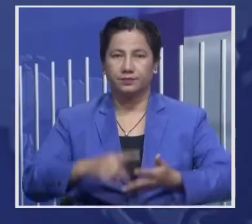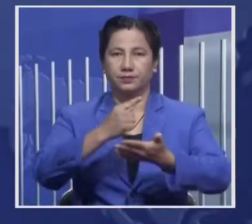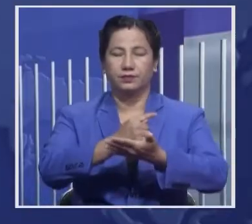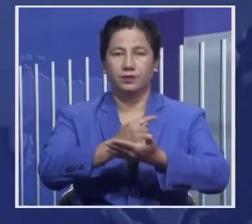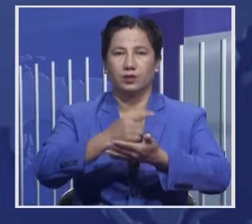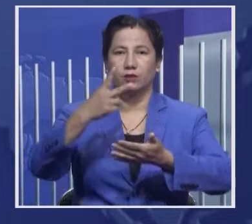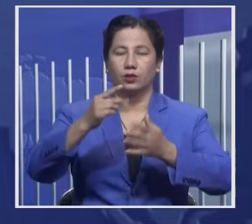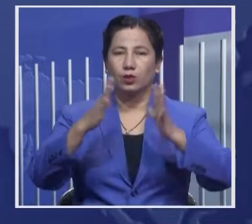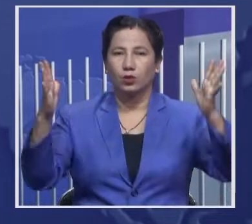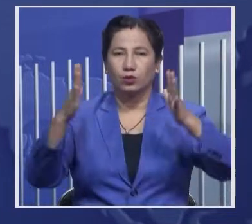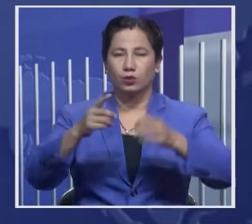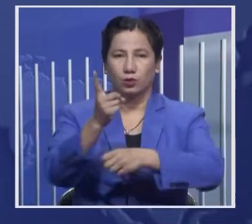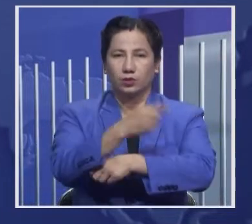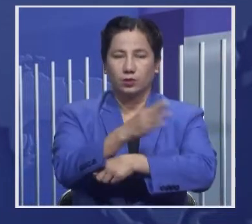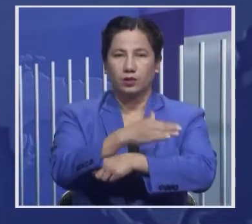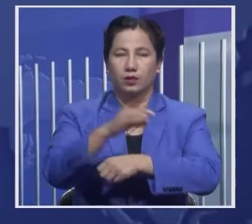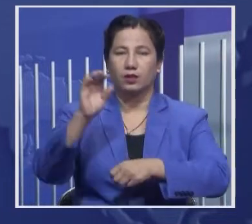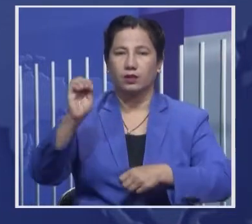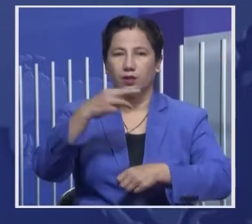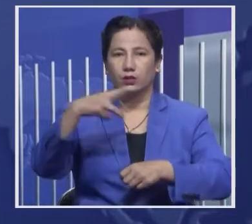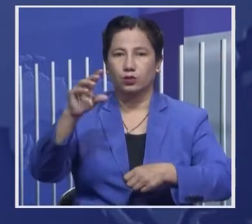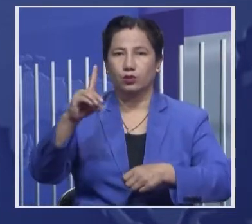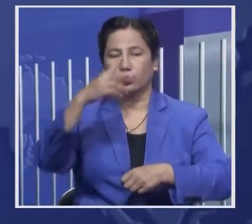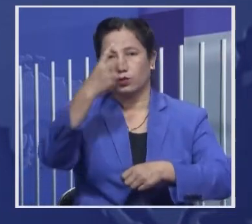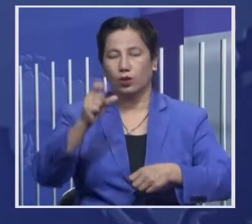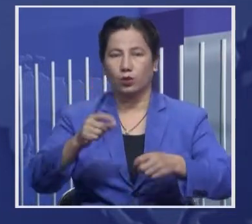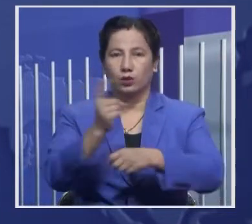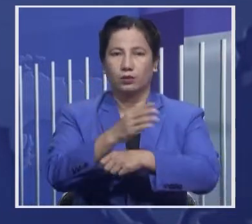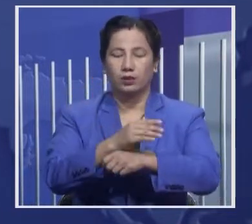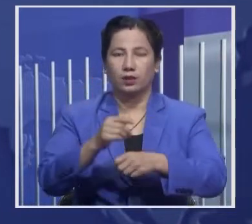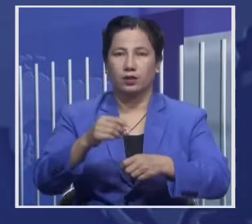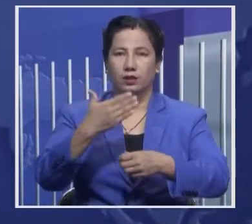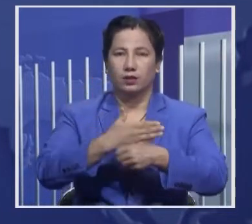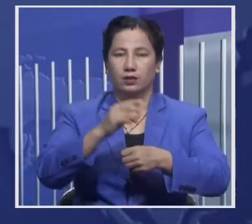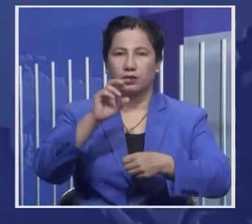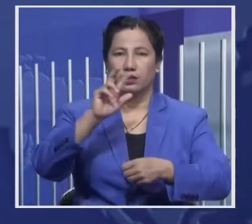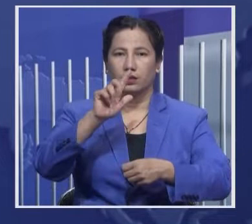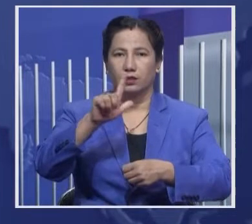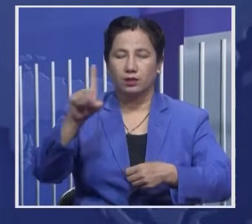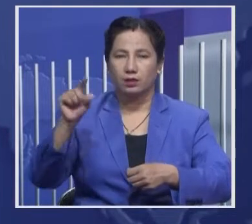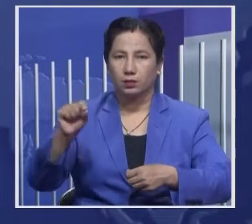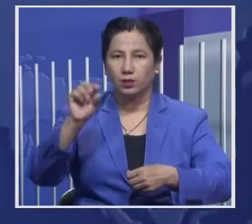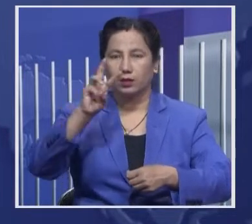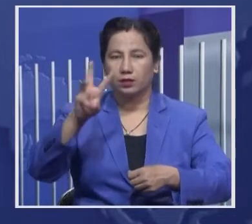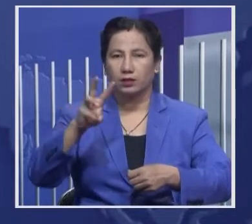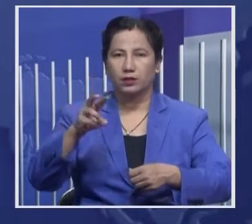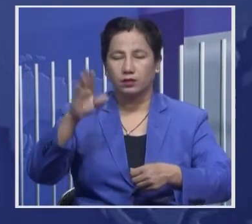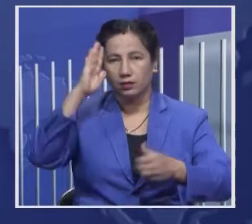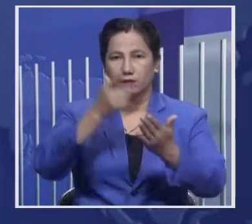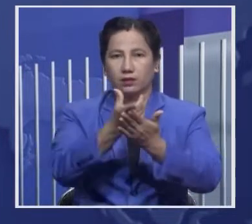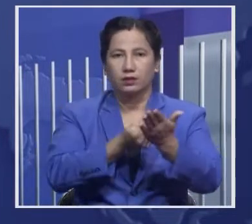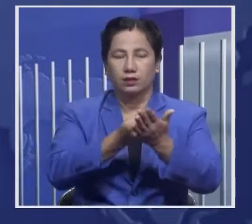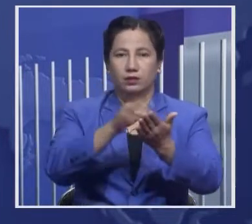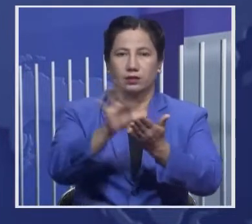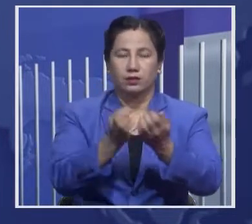कपिलवस्तुको दोस्रो ठूलो सिमानाका सुठौली भन्सारमा गत आर्थिक वर्षमा लक्ष्यको 71.13% राजस्व सङ्कलन भएको छ।